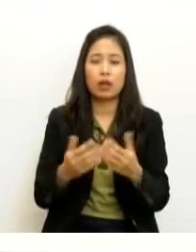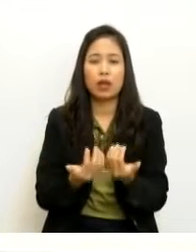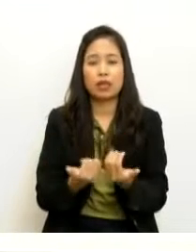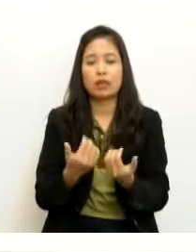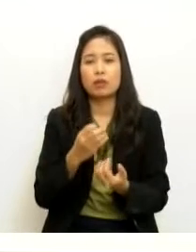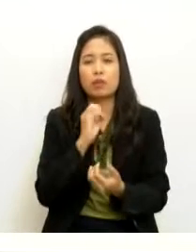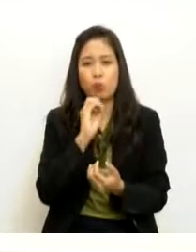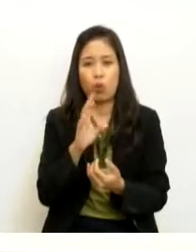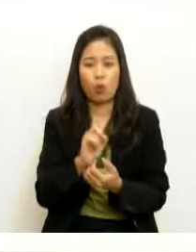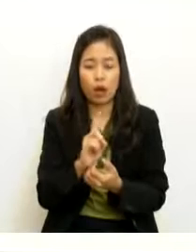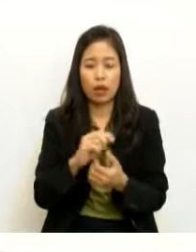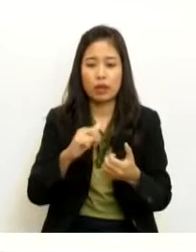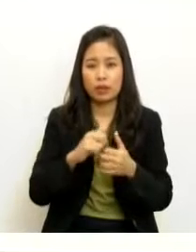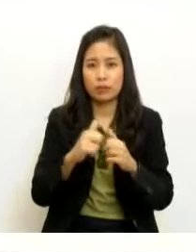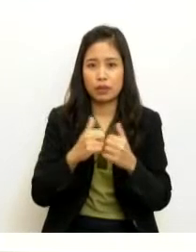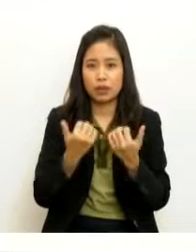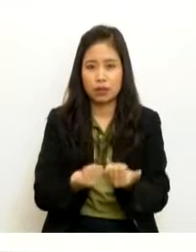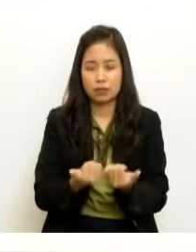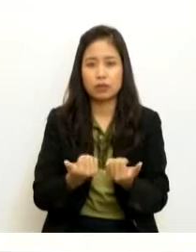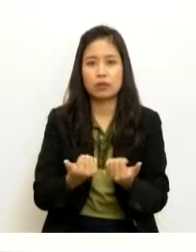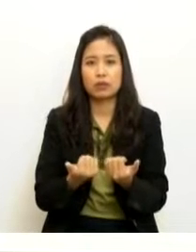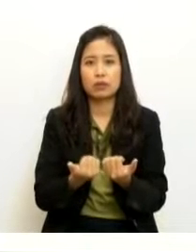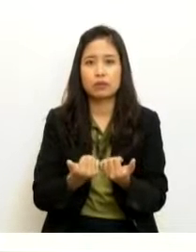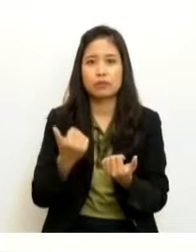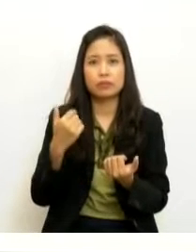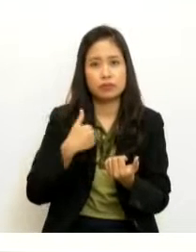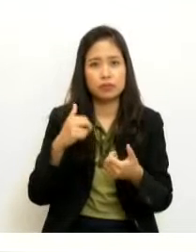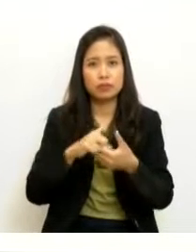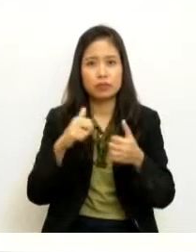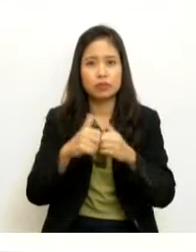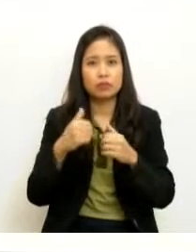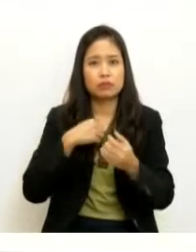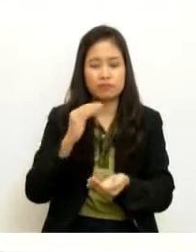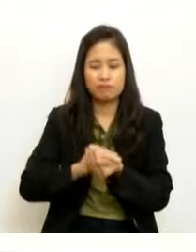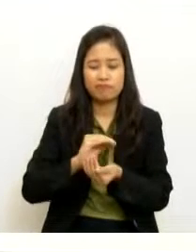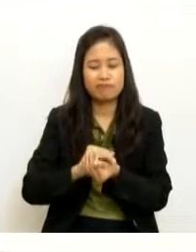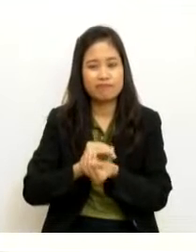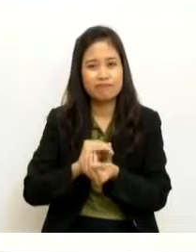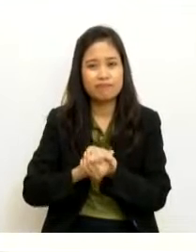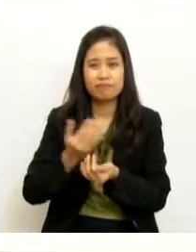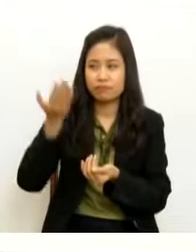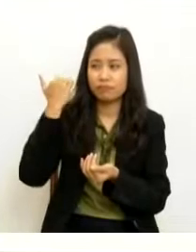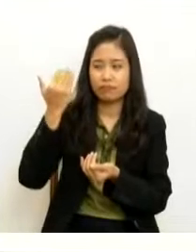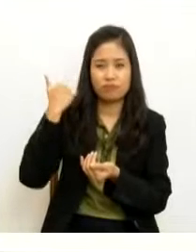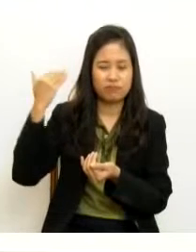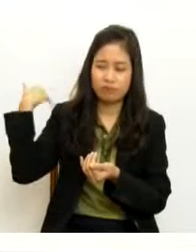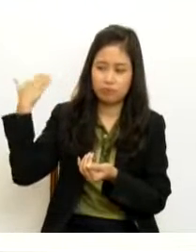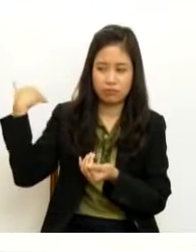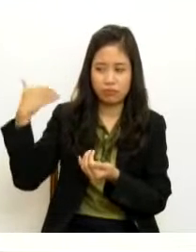นว่าปัญหาที่เกิดขึ้นนี้มันเป็นปัญหาที่สะสมมาเป็นเวลายาวน